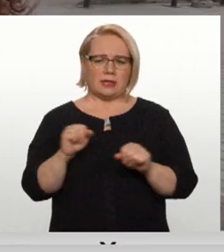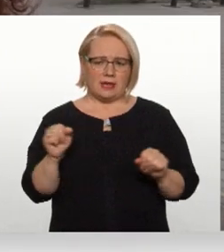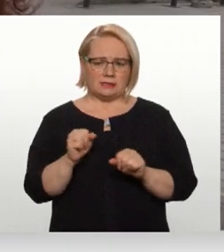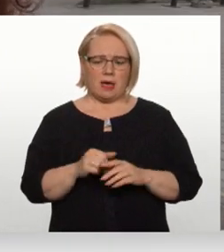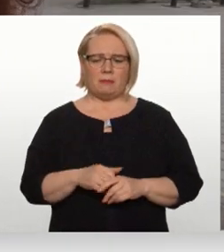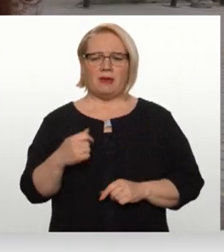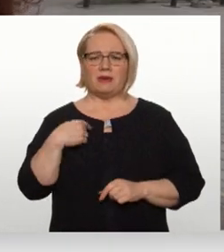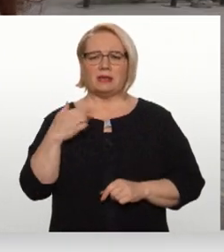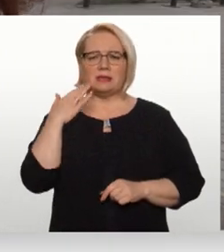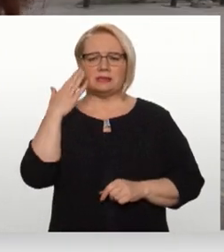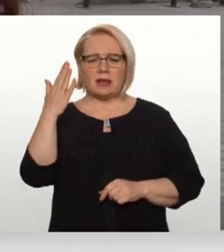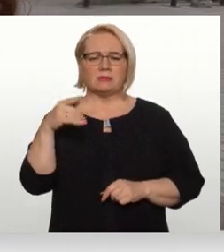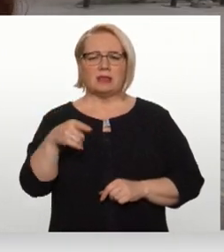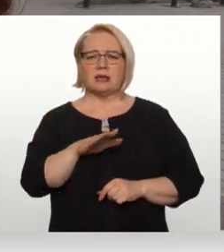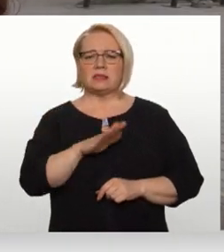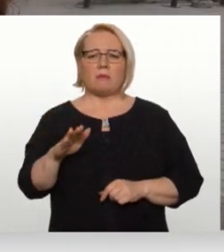nebūs jārisina